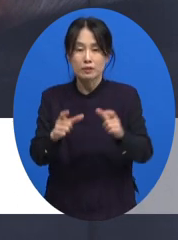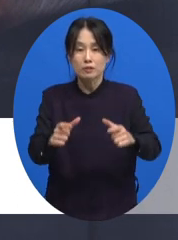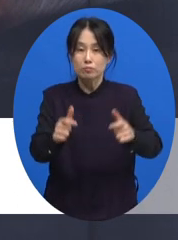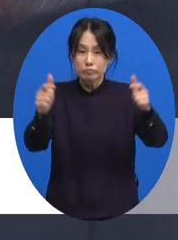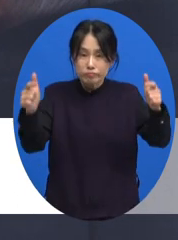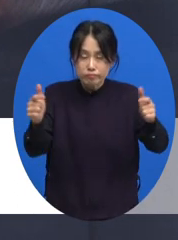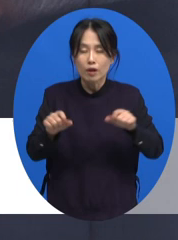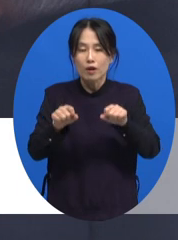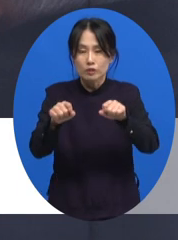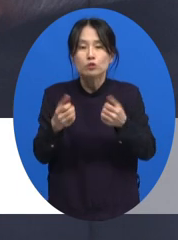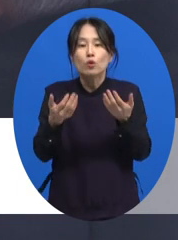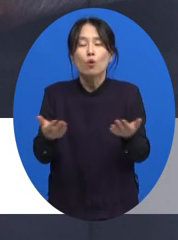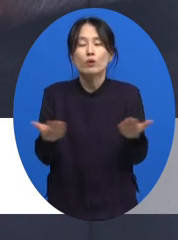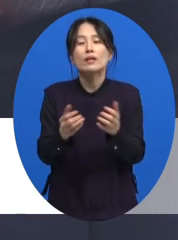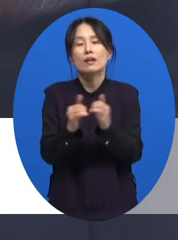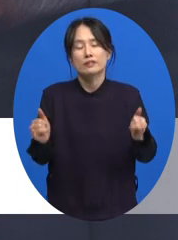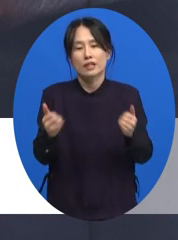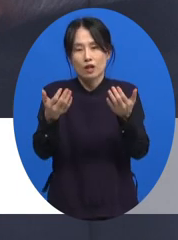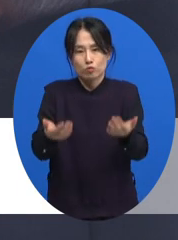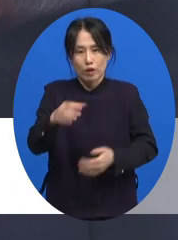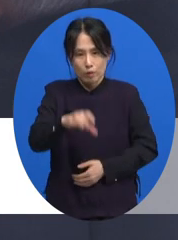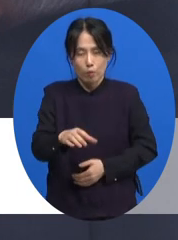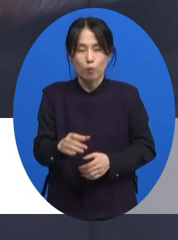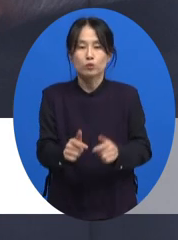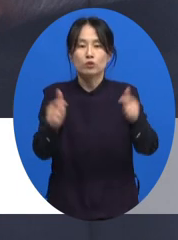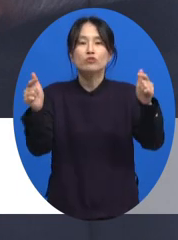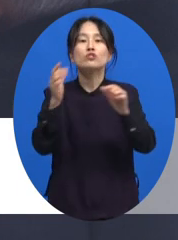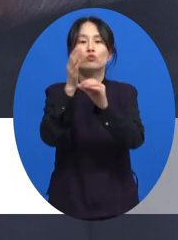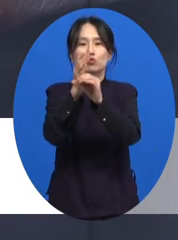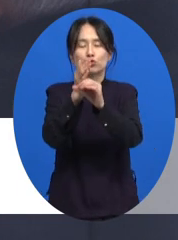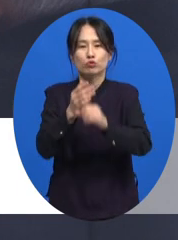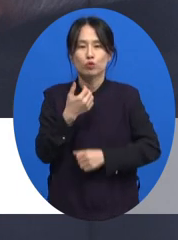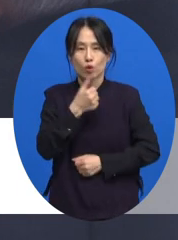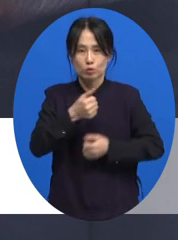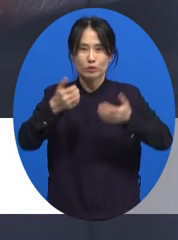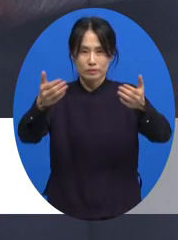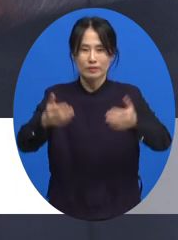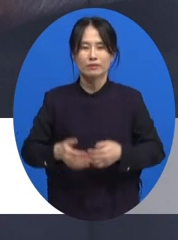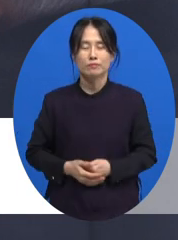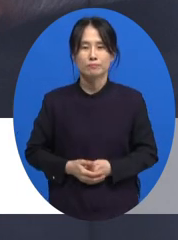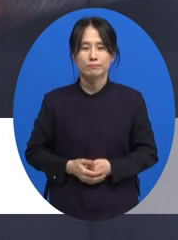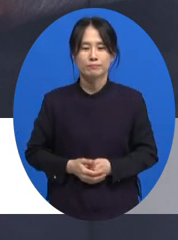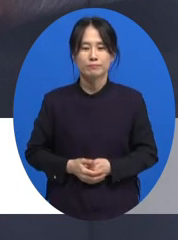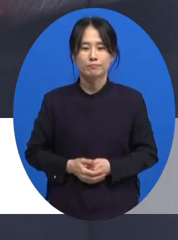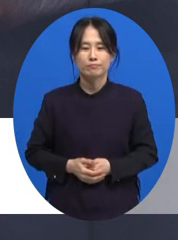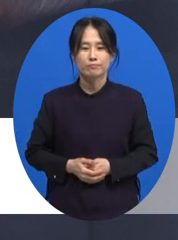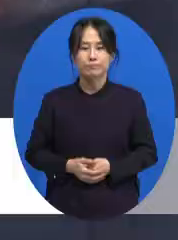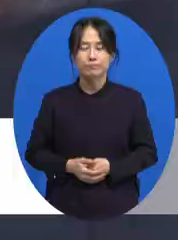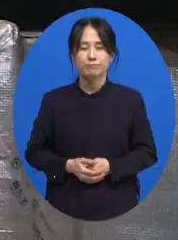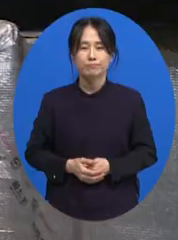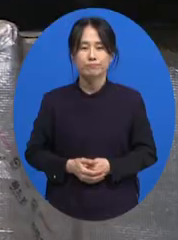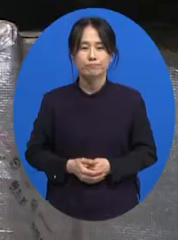범위를 확대해 청소 노동자 휴게공간까지 확보했습니다 서문영 기자가 다녀왔습니다